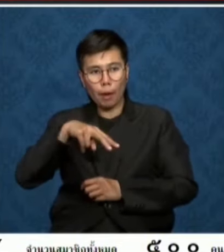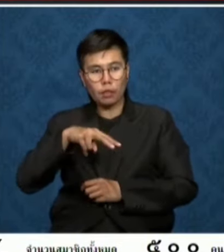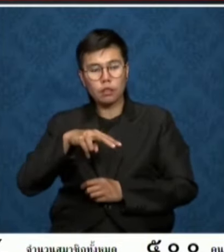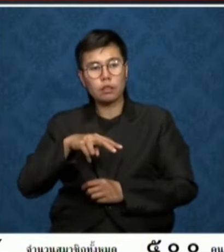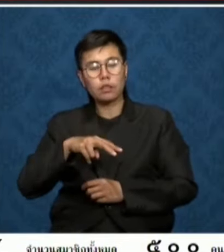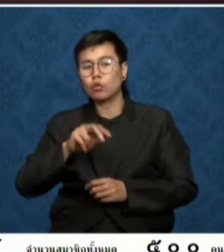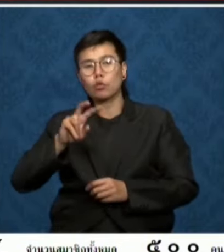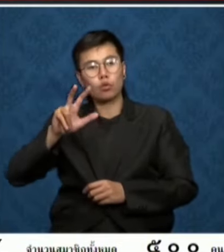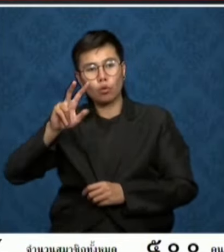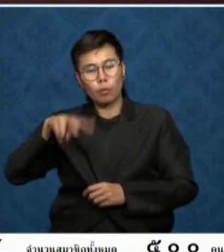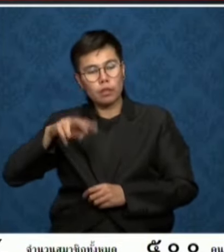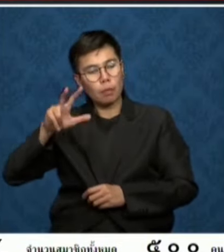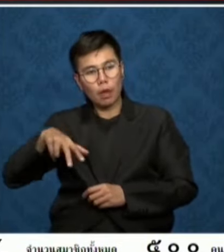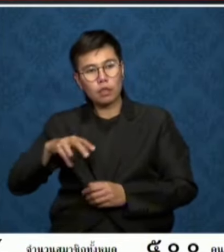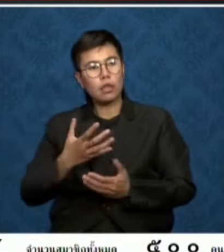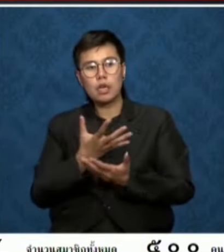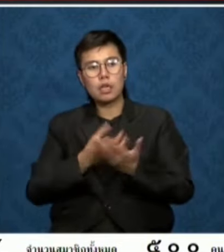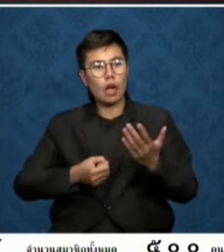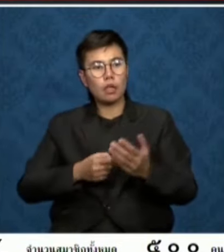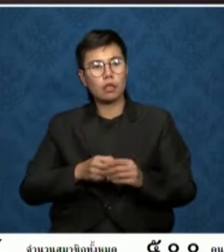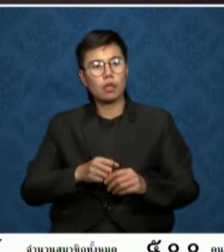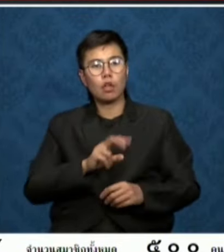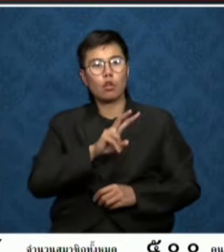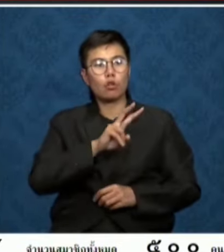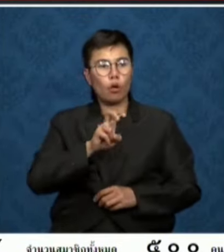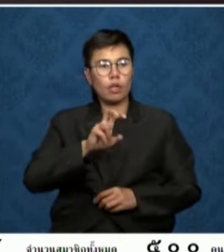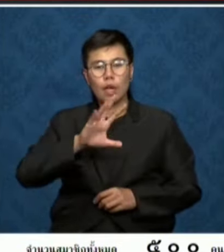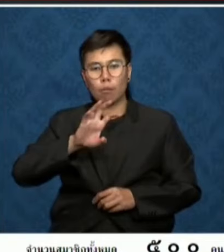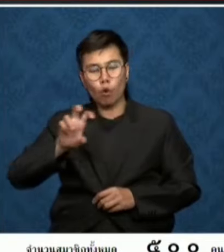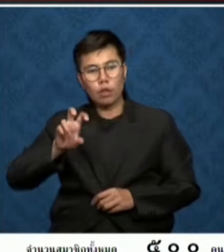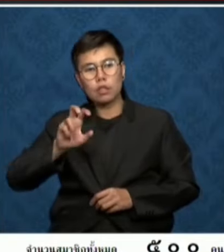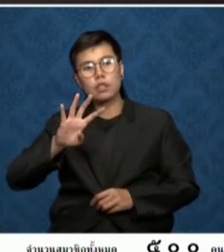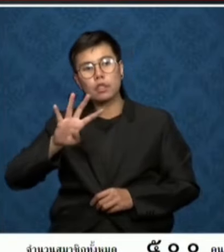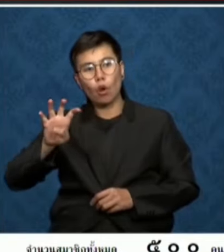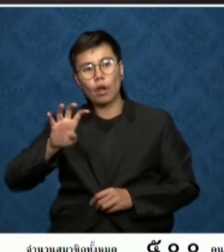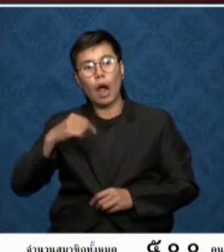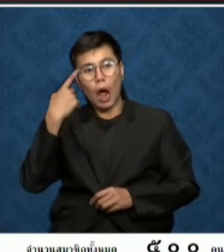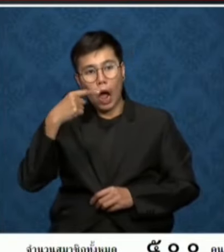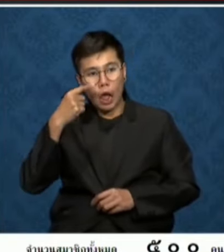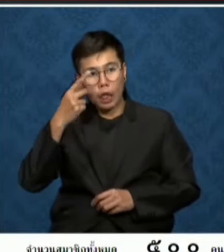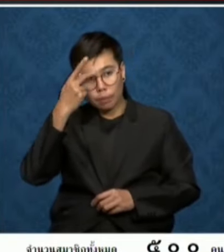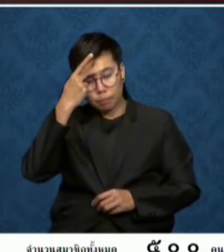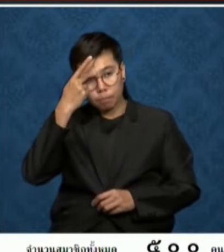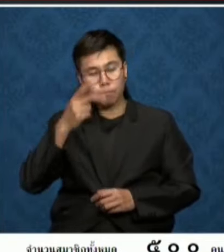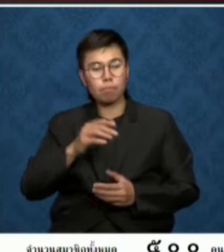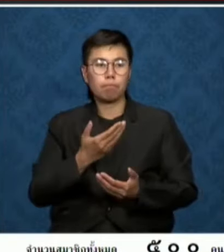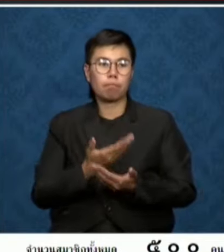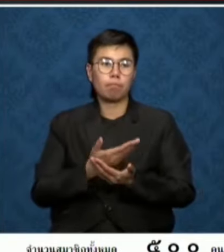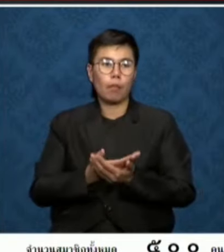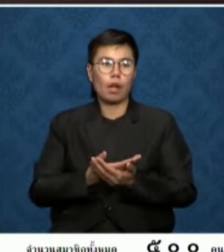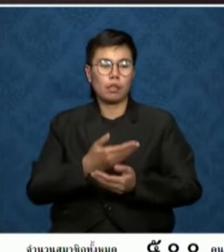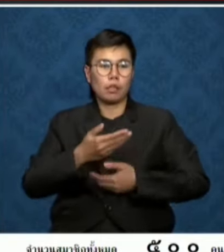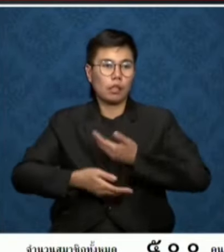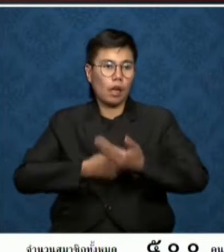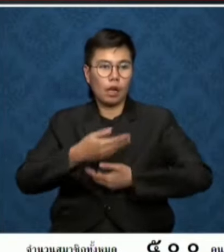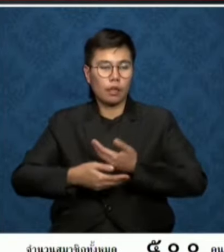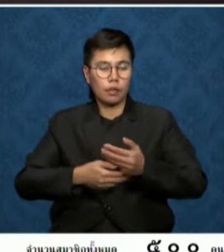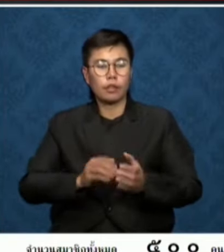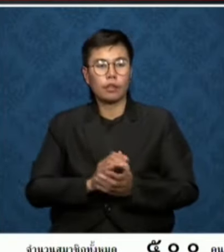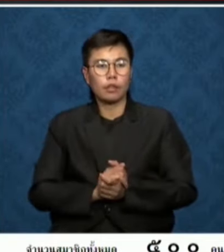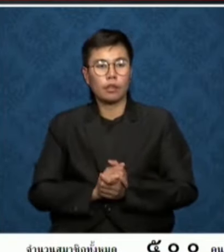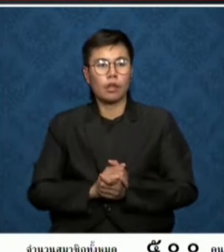ละ 300-400 แต่กรรมไปตกกับใครครับผู้ที่ได้รับกรรมก็คือคลังทั่วประเทศที่ต้องเสียหายกับการ